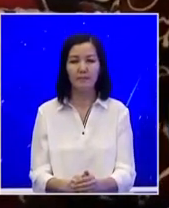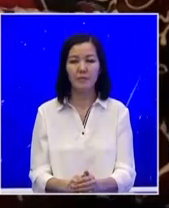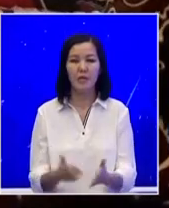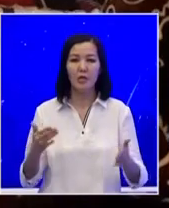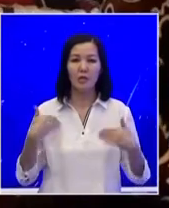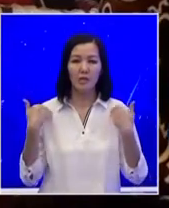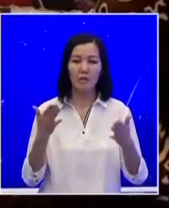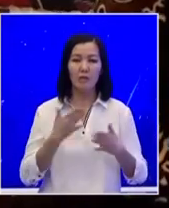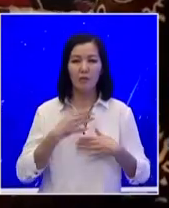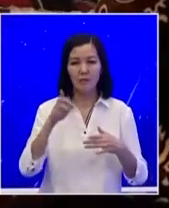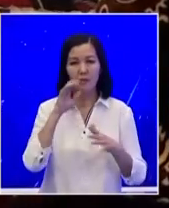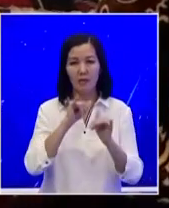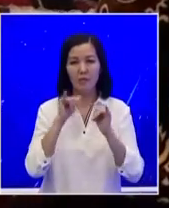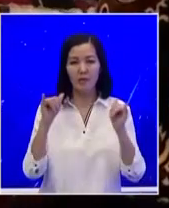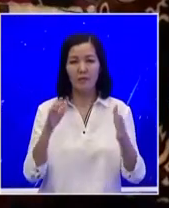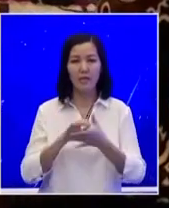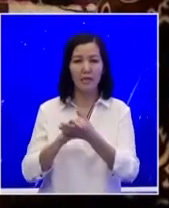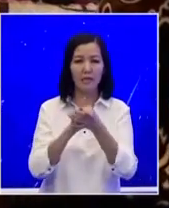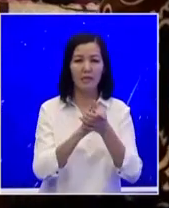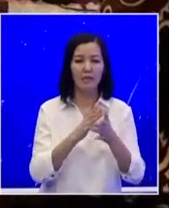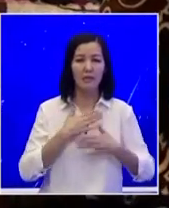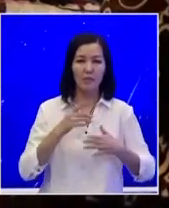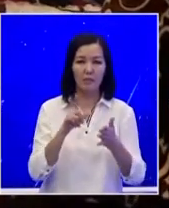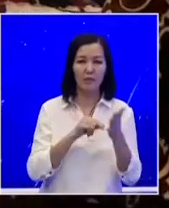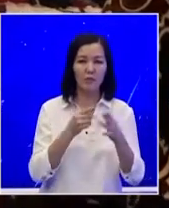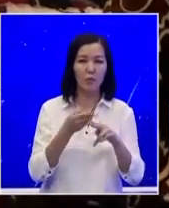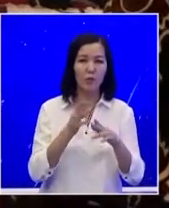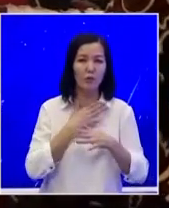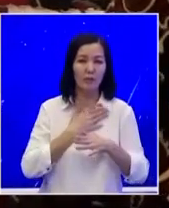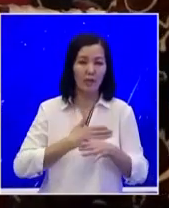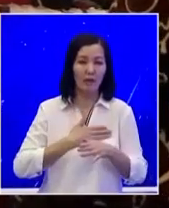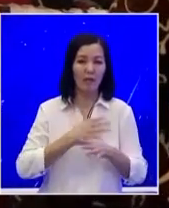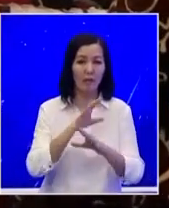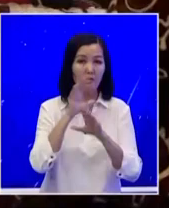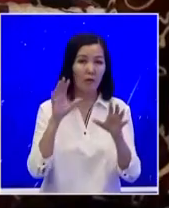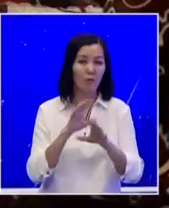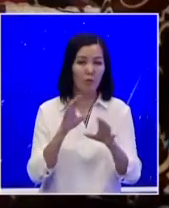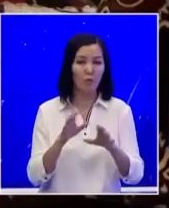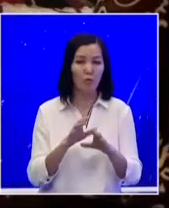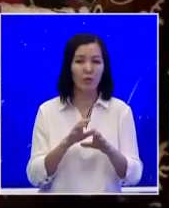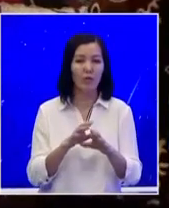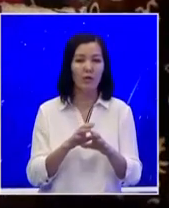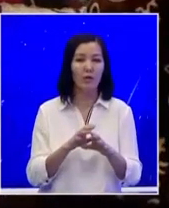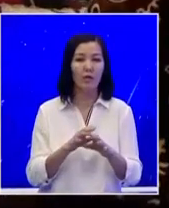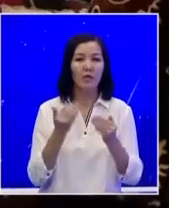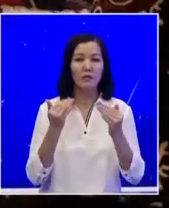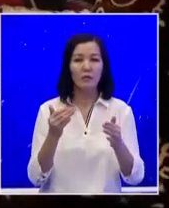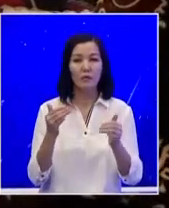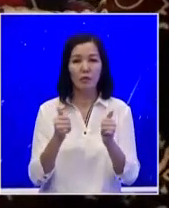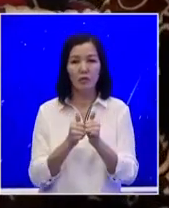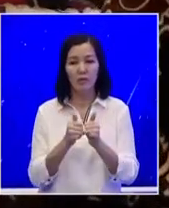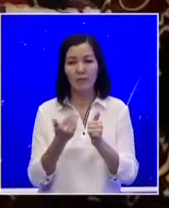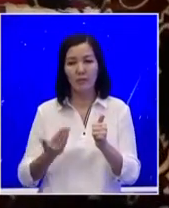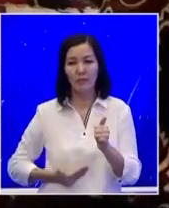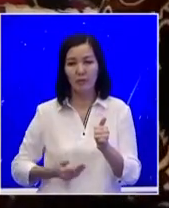Желаю нашей стране процветания и единства. Нам, как пенсионерам, очень приятно, когда проявляют такую заботу. Молдияр Нурмалданов жил по соседству.